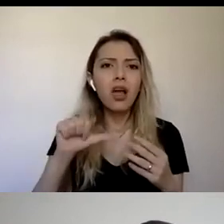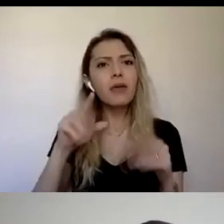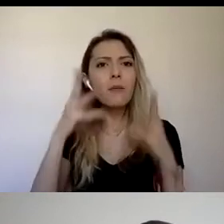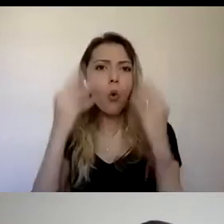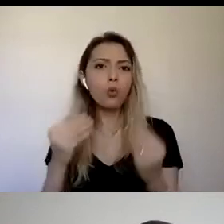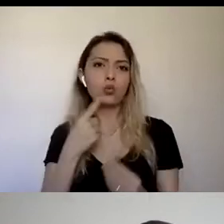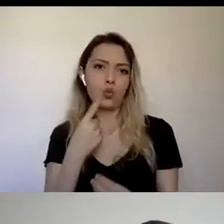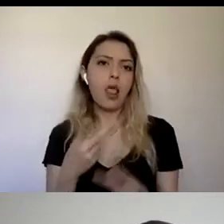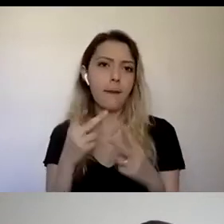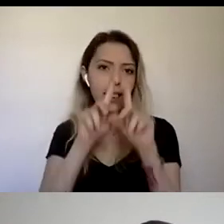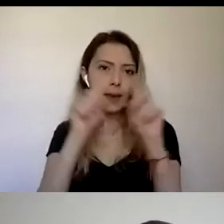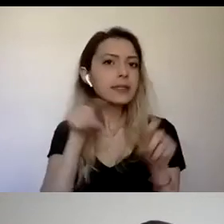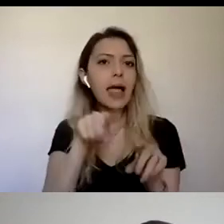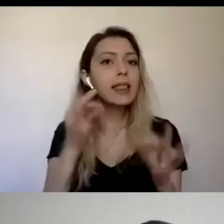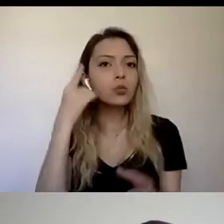Adem?